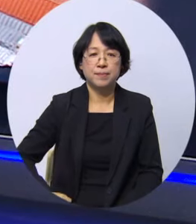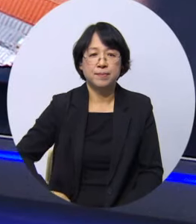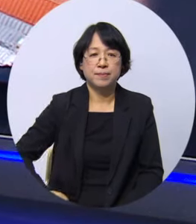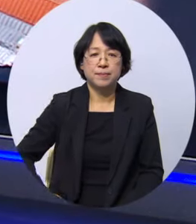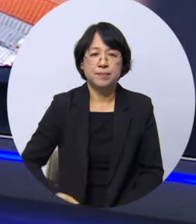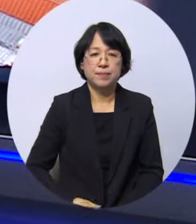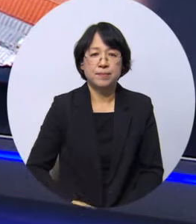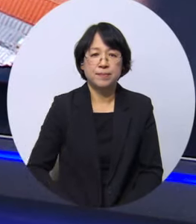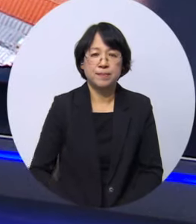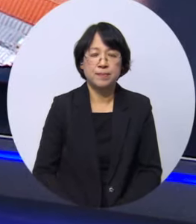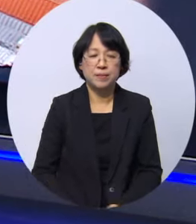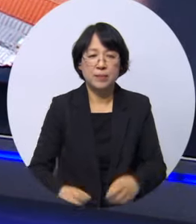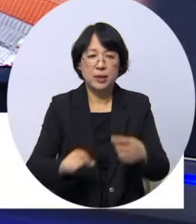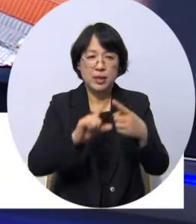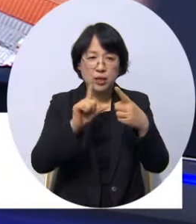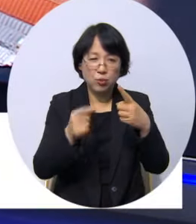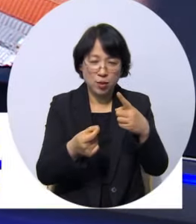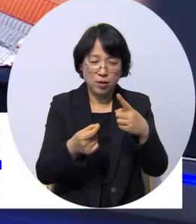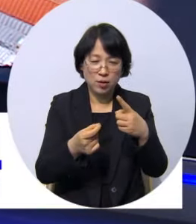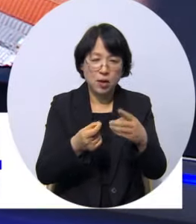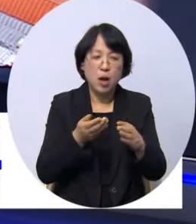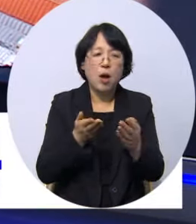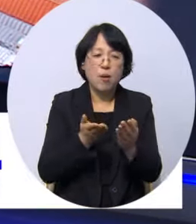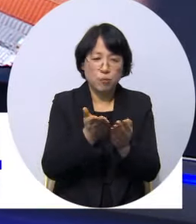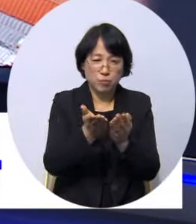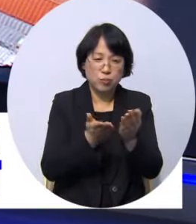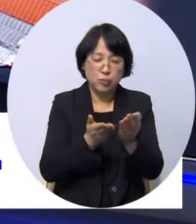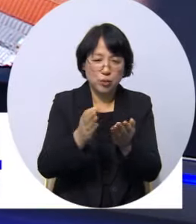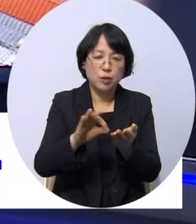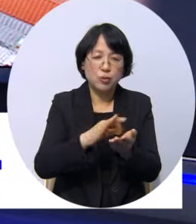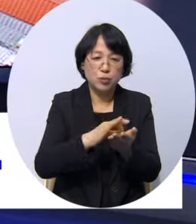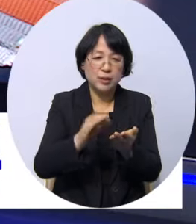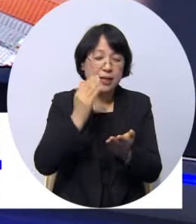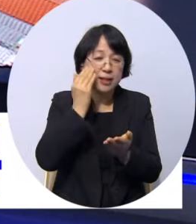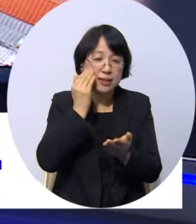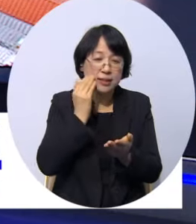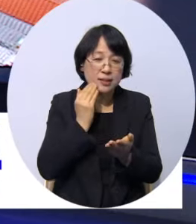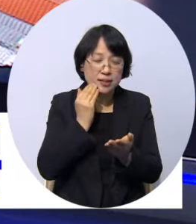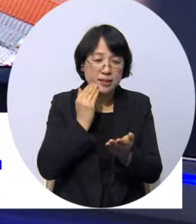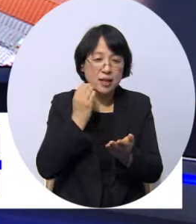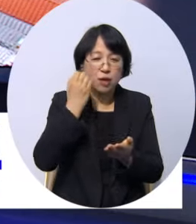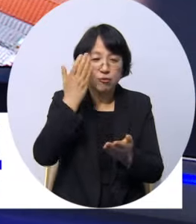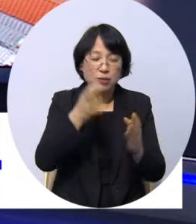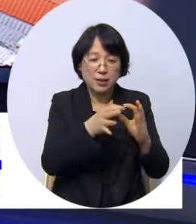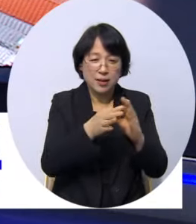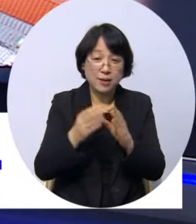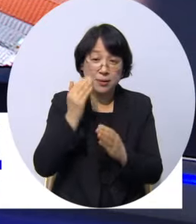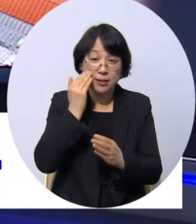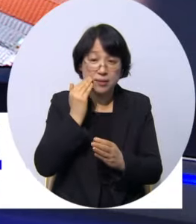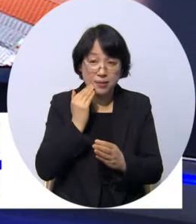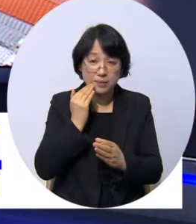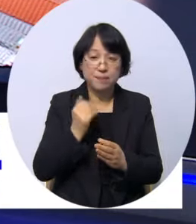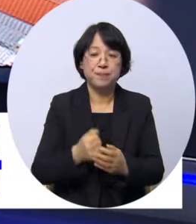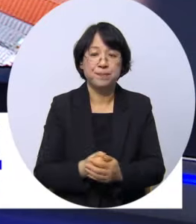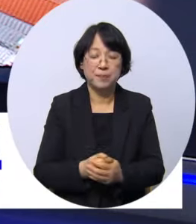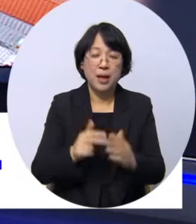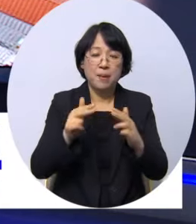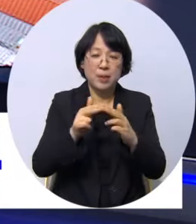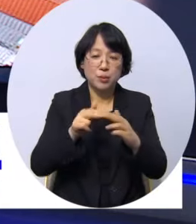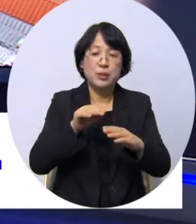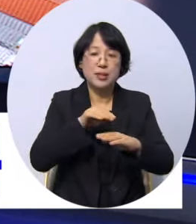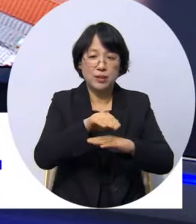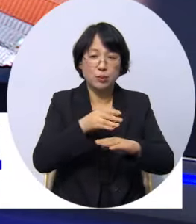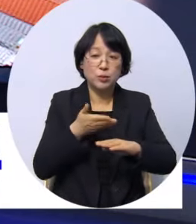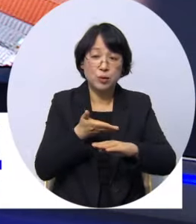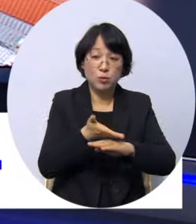기입니다 1월 경상수지가 흑자를 기록하며 9개월 연속으로 흑자 행진에 이어갔습니다 반도체와 자동차